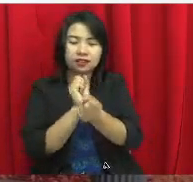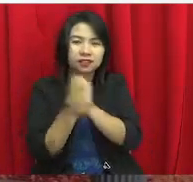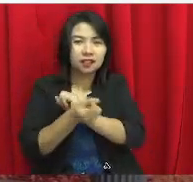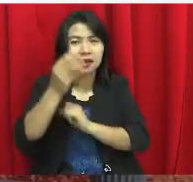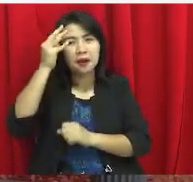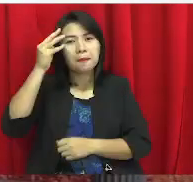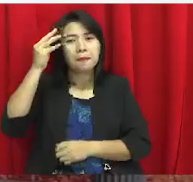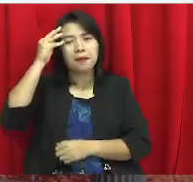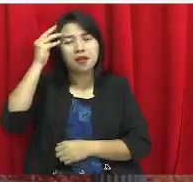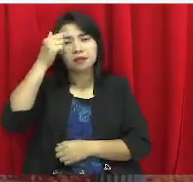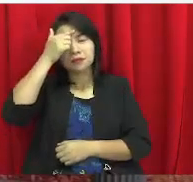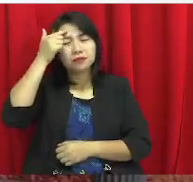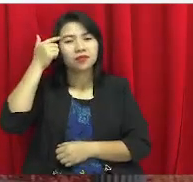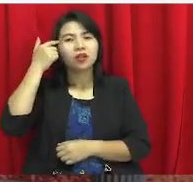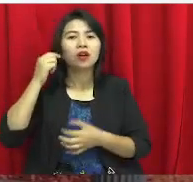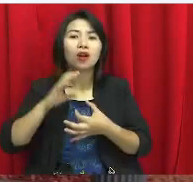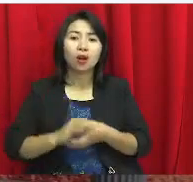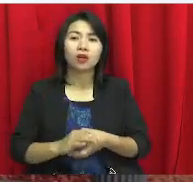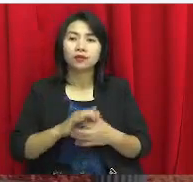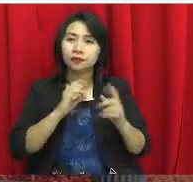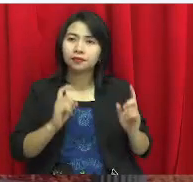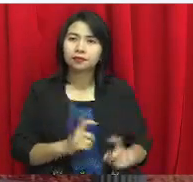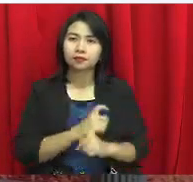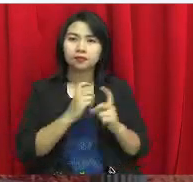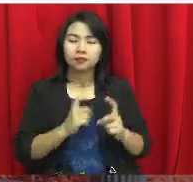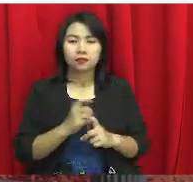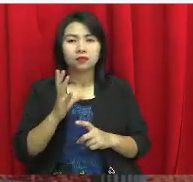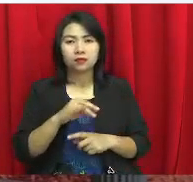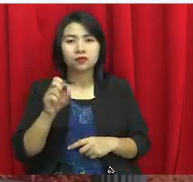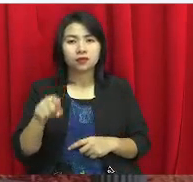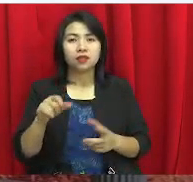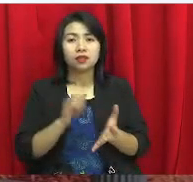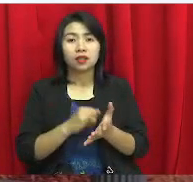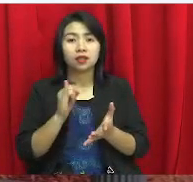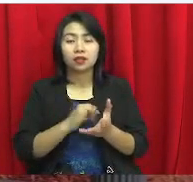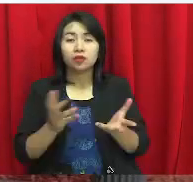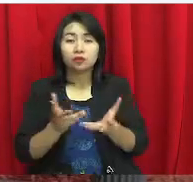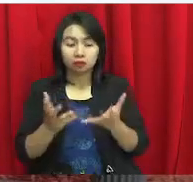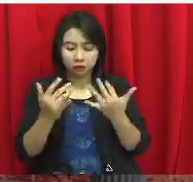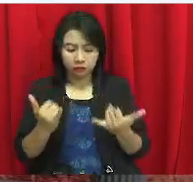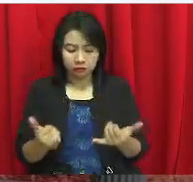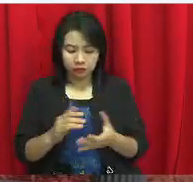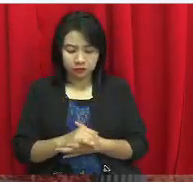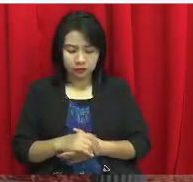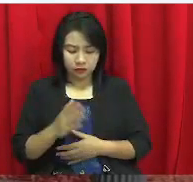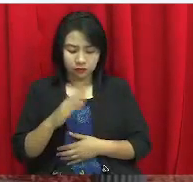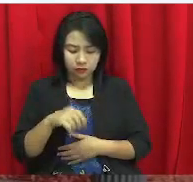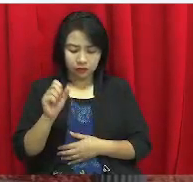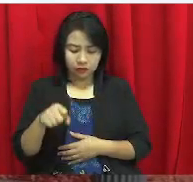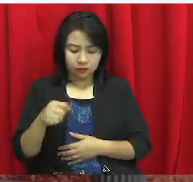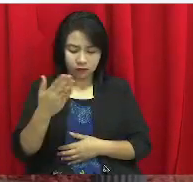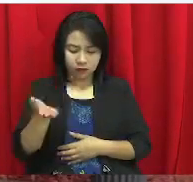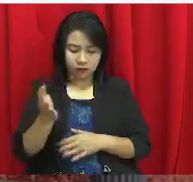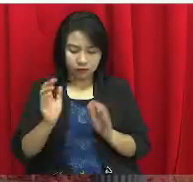yan. Nandiyan sila ngayon. Okay? Nandiyan sila ngayon sa kasalanan na yan, and yet they can do good works. They're